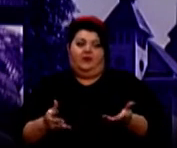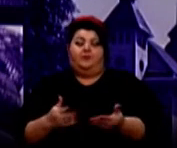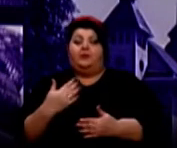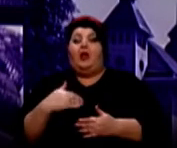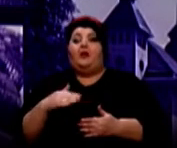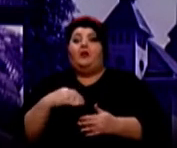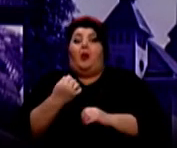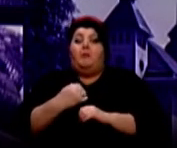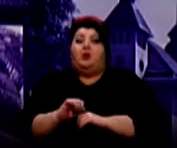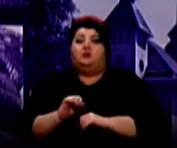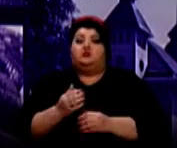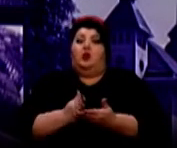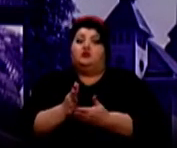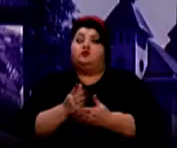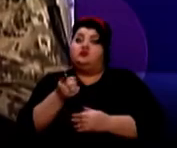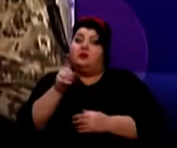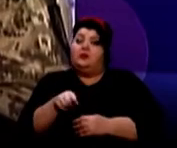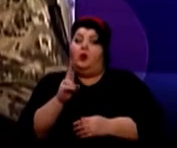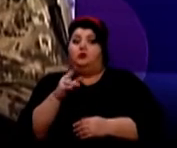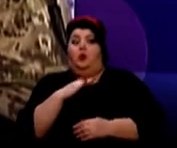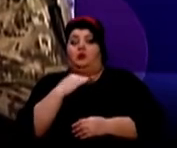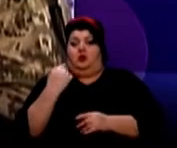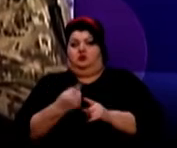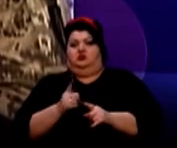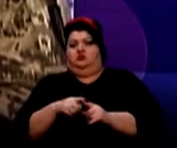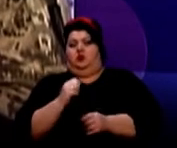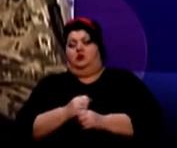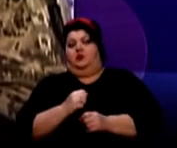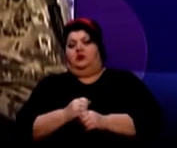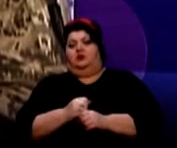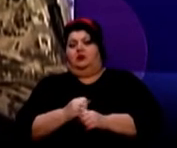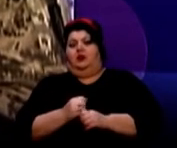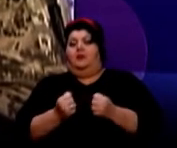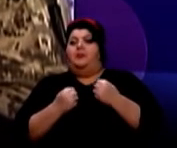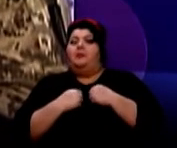примушувати служити тих, хто не хоче цього робити? На вашу думку? На жаль,